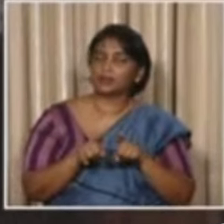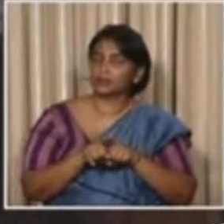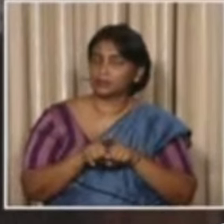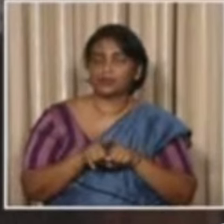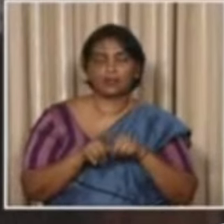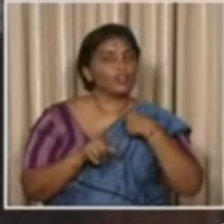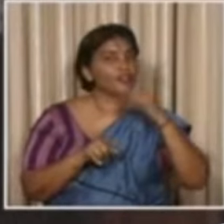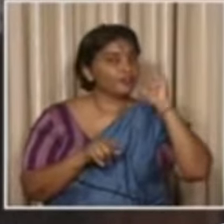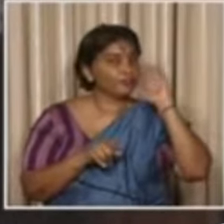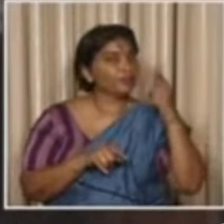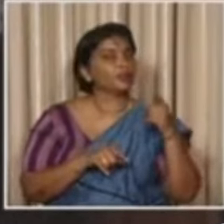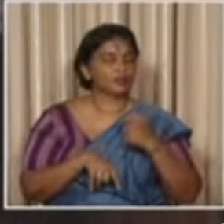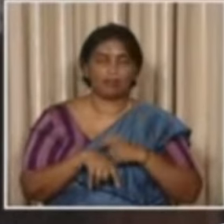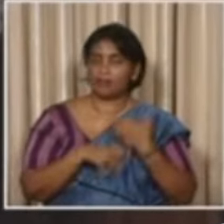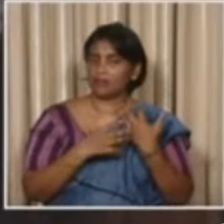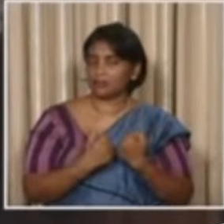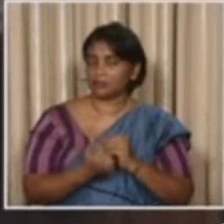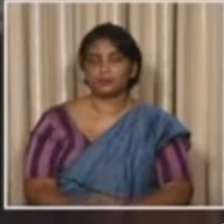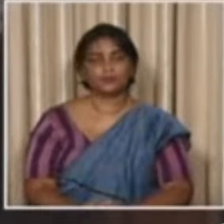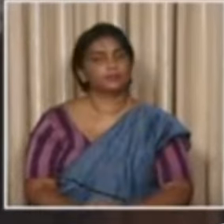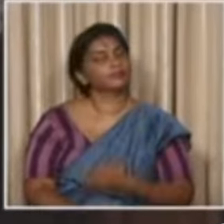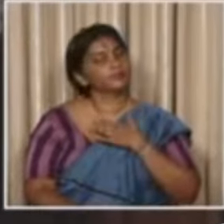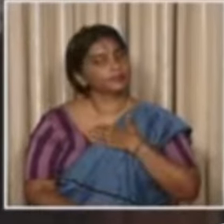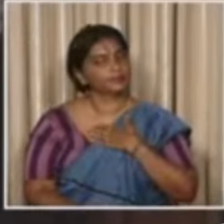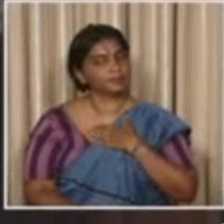ඉසේම විශේෂ අවස්ථාවක්. මම